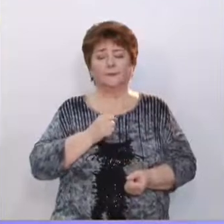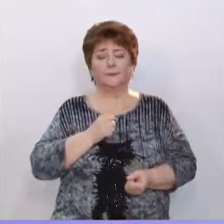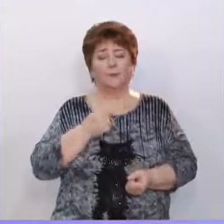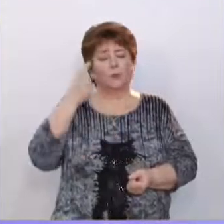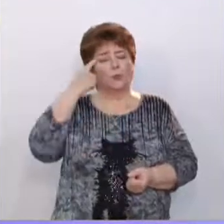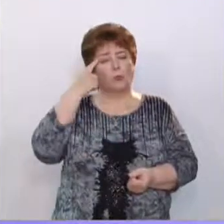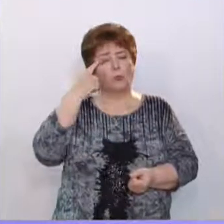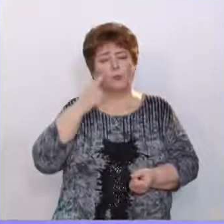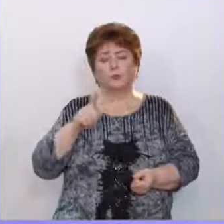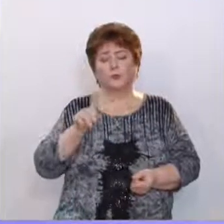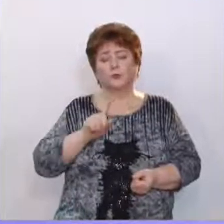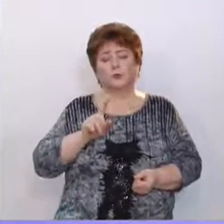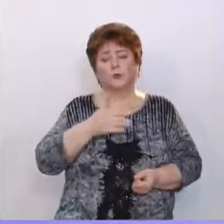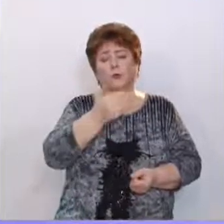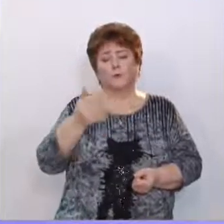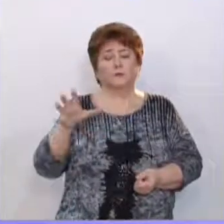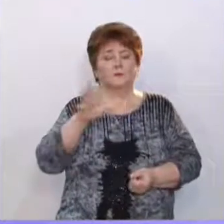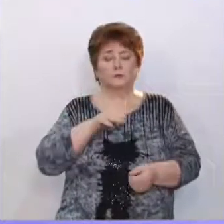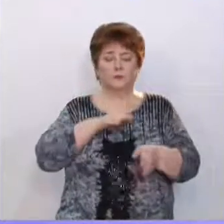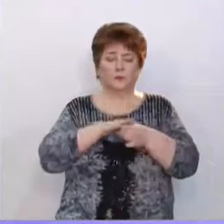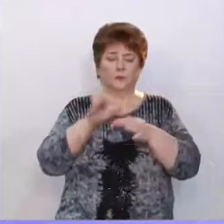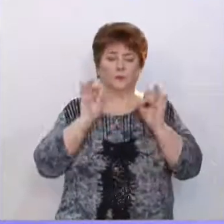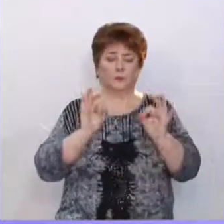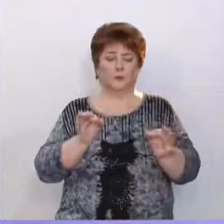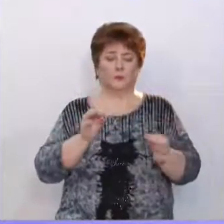Я думаю, что у вас все получилось.